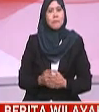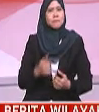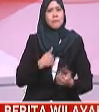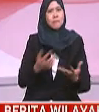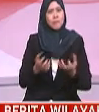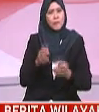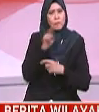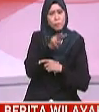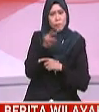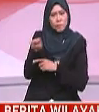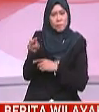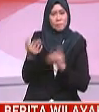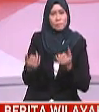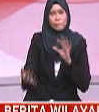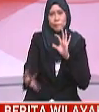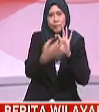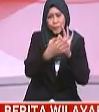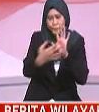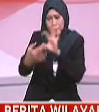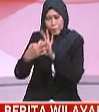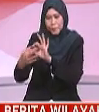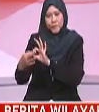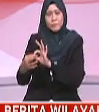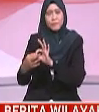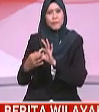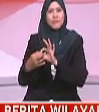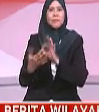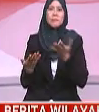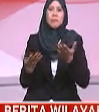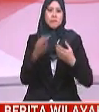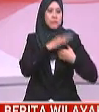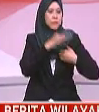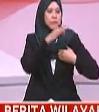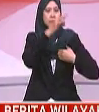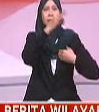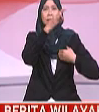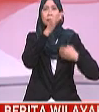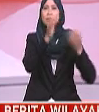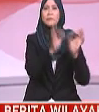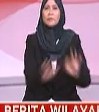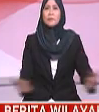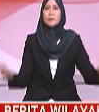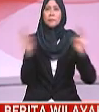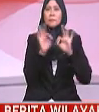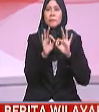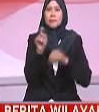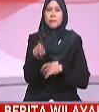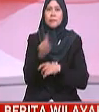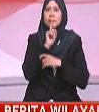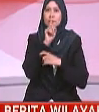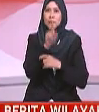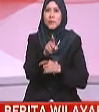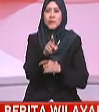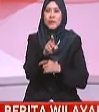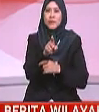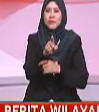antara elemen rohani dan jasmani ini begitu penting dalam memastikan